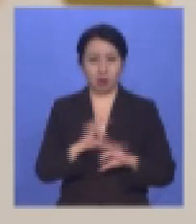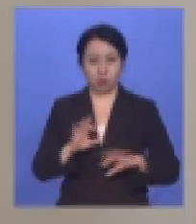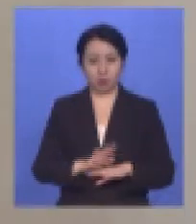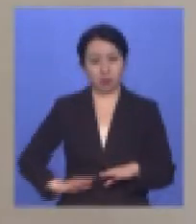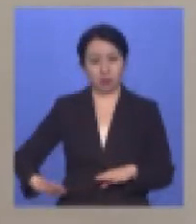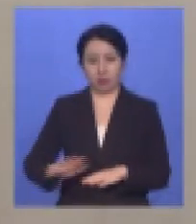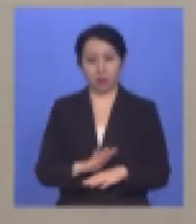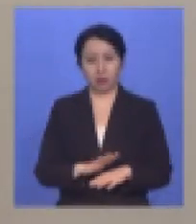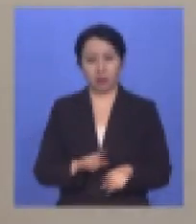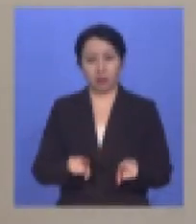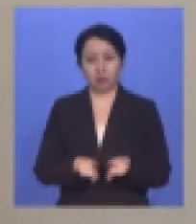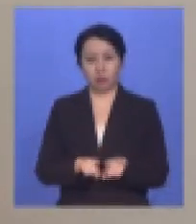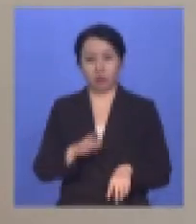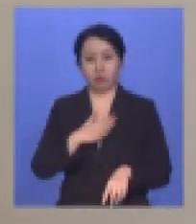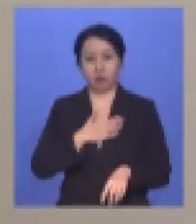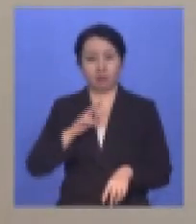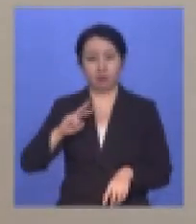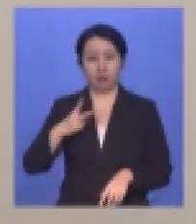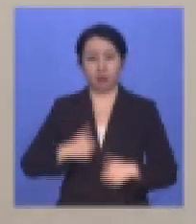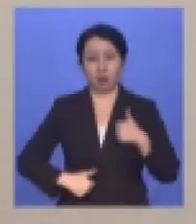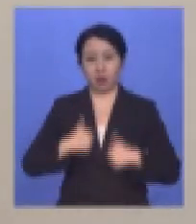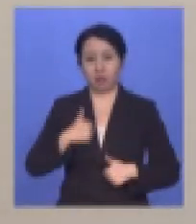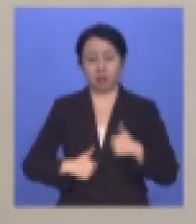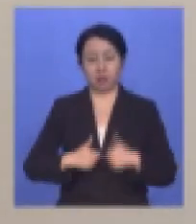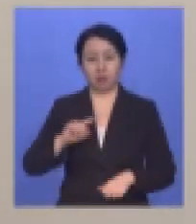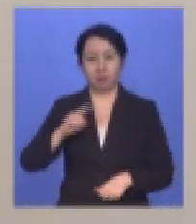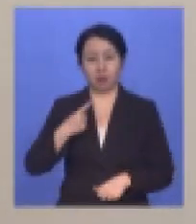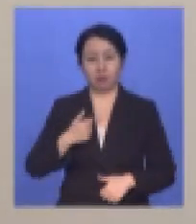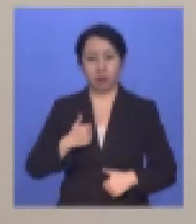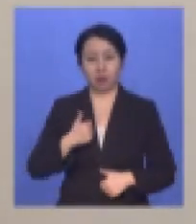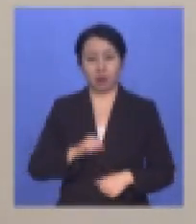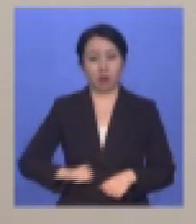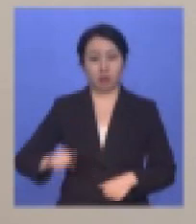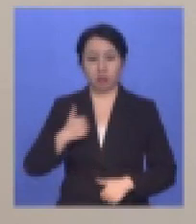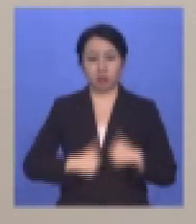страна. Это уже мои вторые азиатские игры, первоазиатские игры.